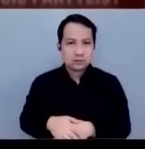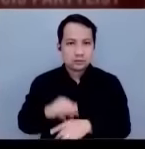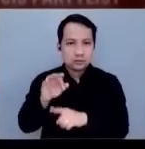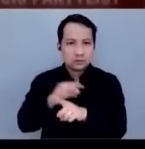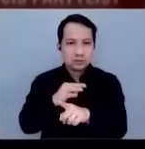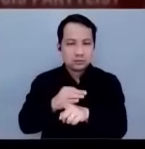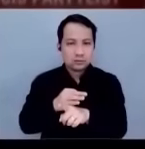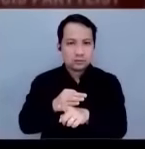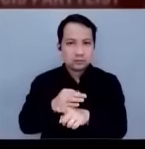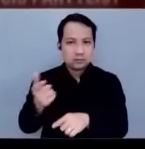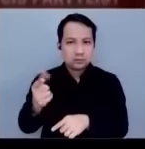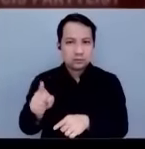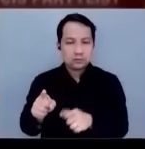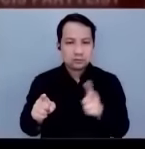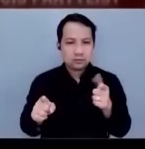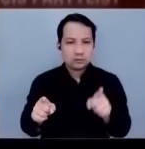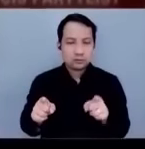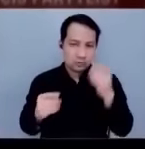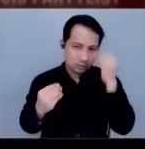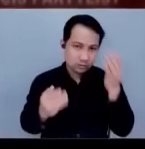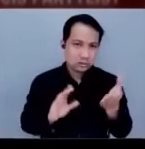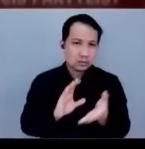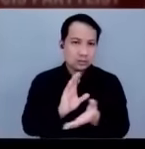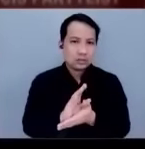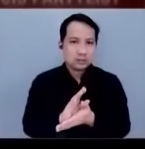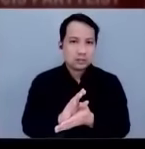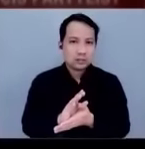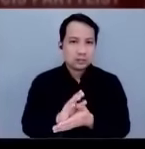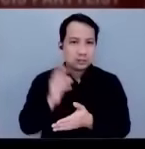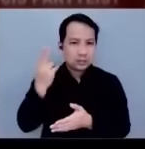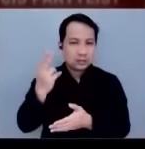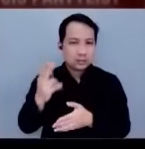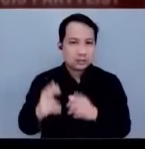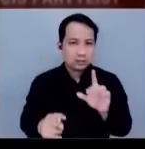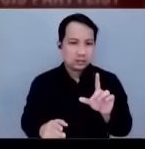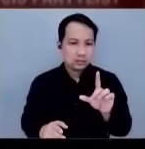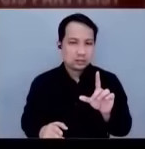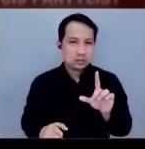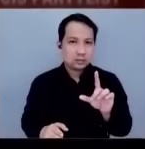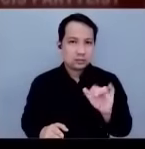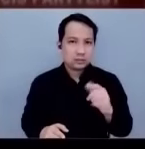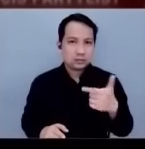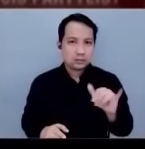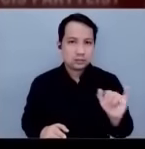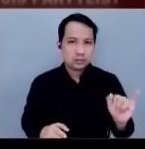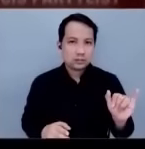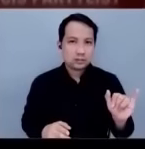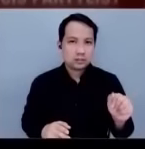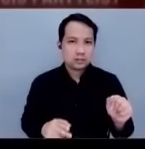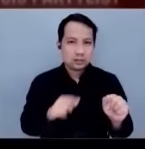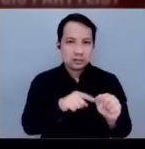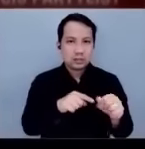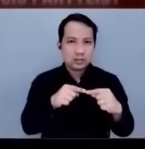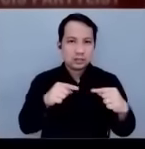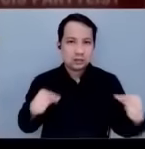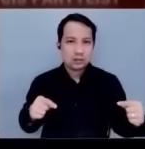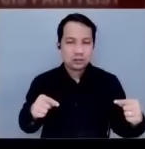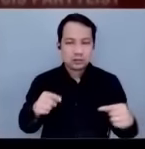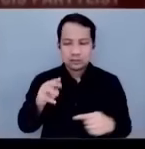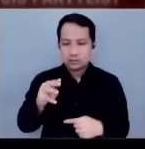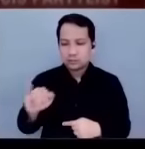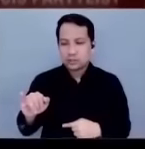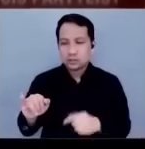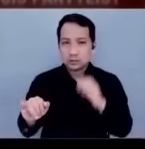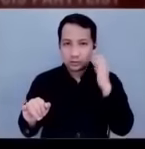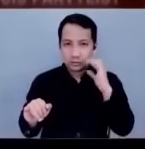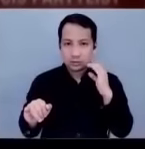umaga, ang sabi po sa akin nung tita ko rin, which is si Ligaya po, na nag-away daw po yung si Mai, which is yung pinsan ko po,